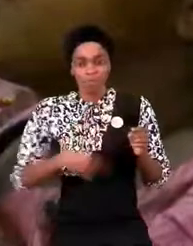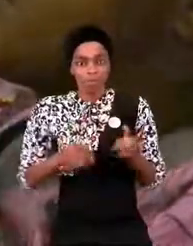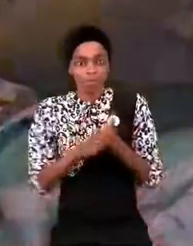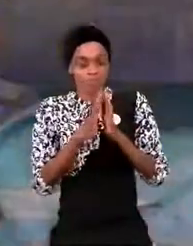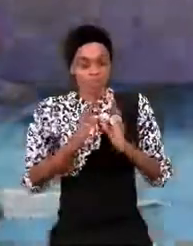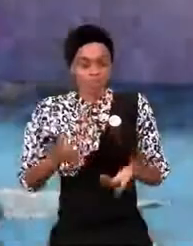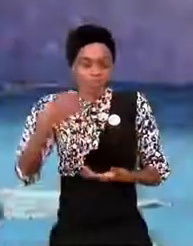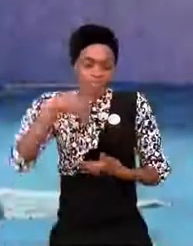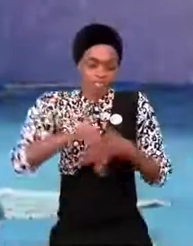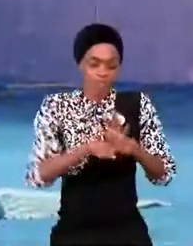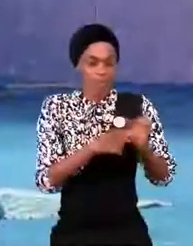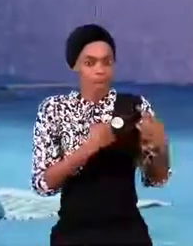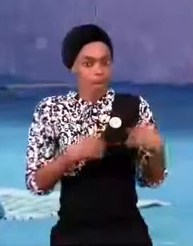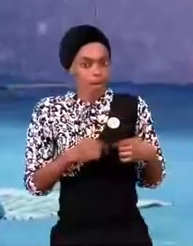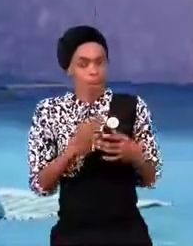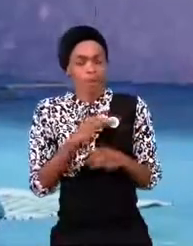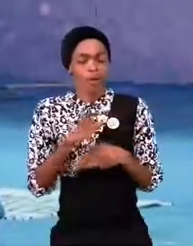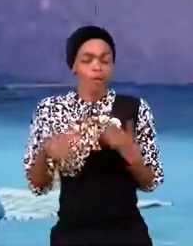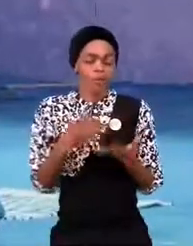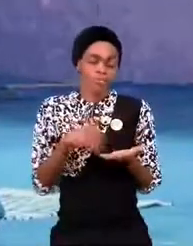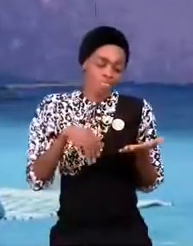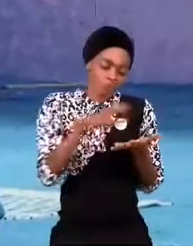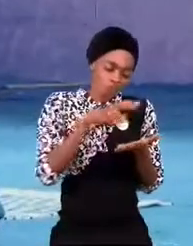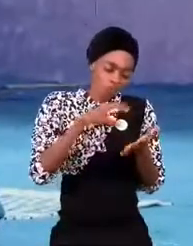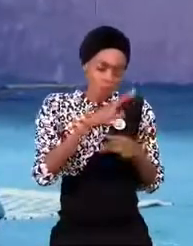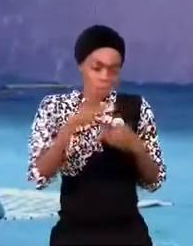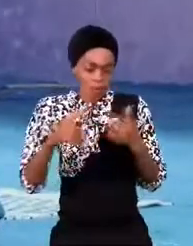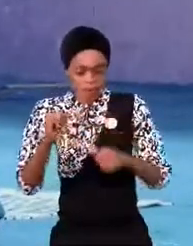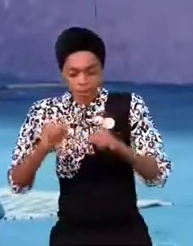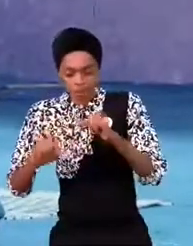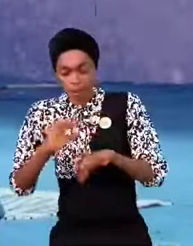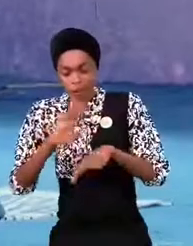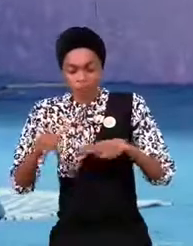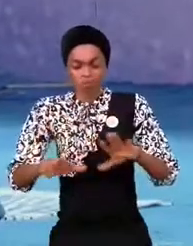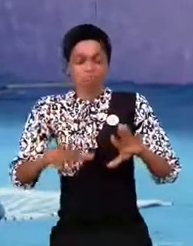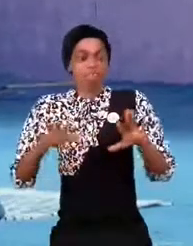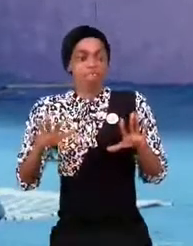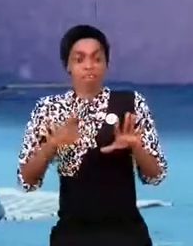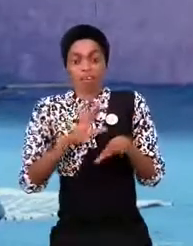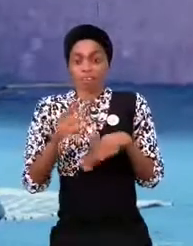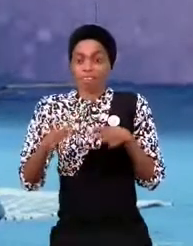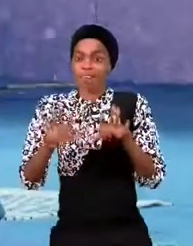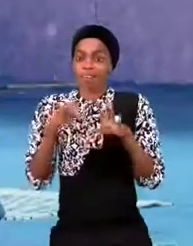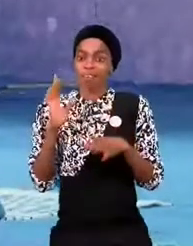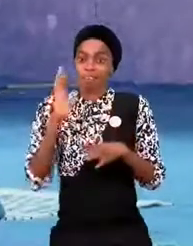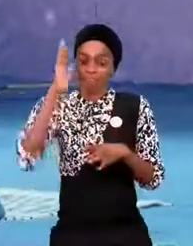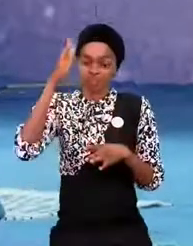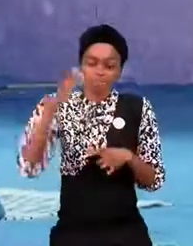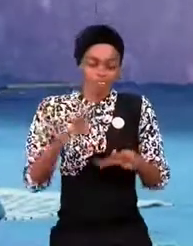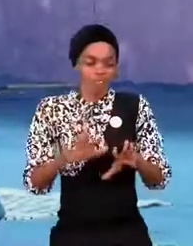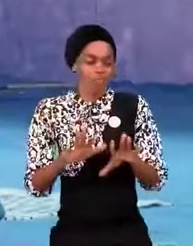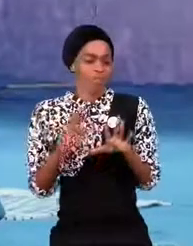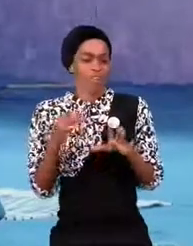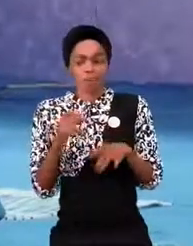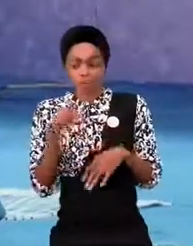confusions et tous les doutes, toutes les craintes de l'avenir, les craintes de l'enfer, les craintes